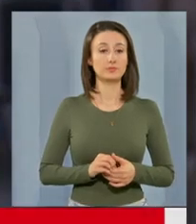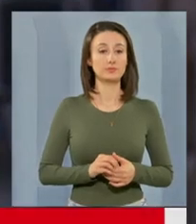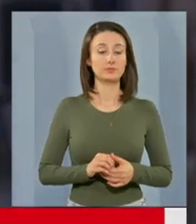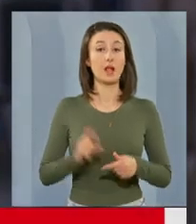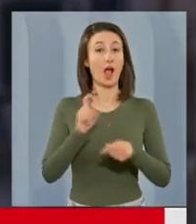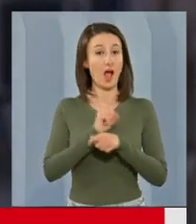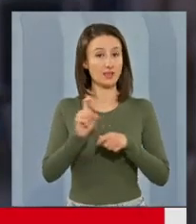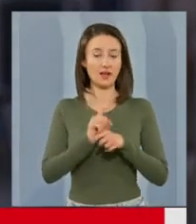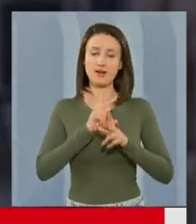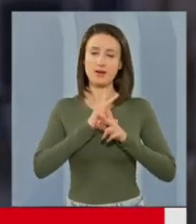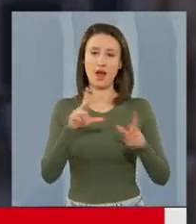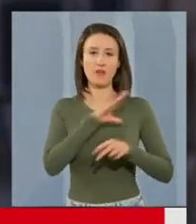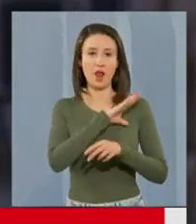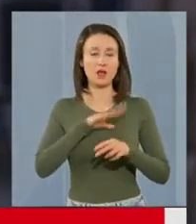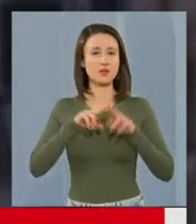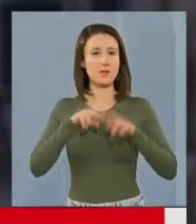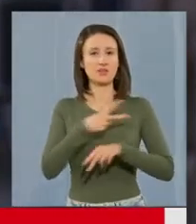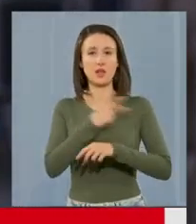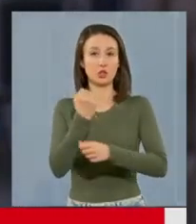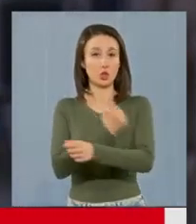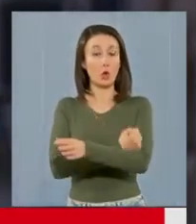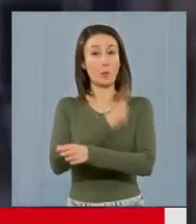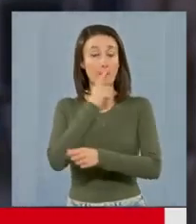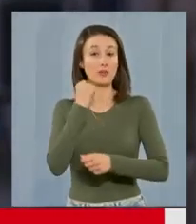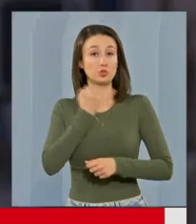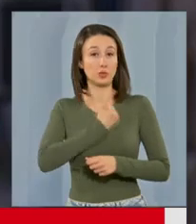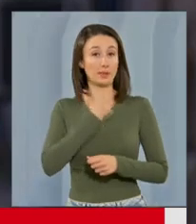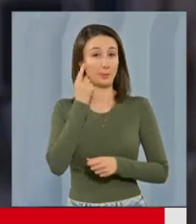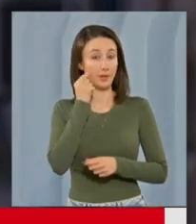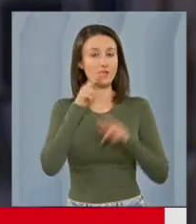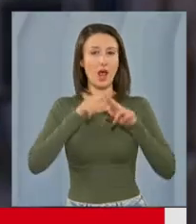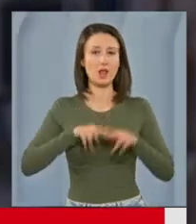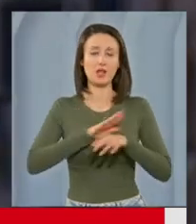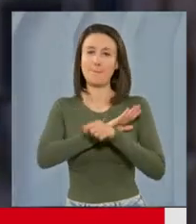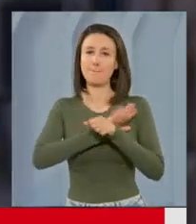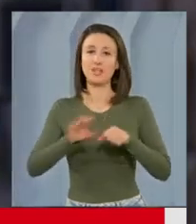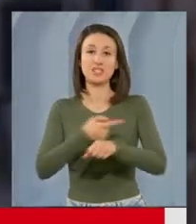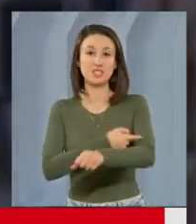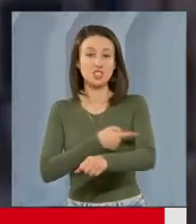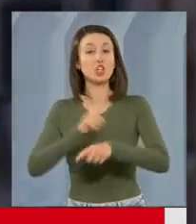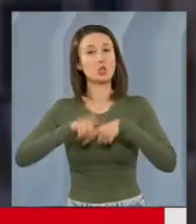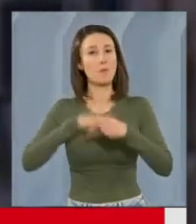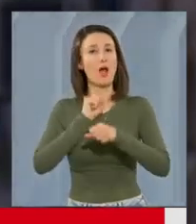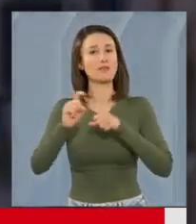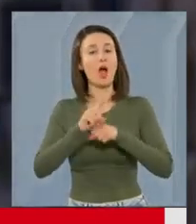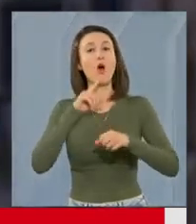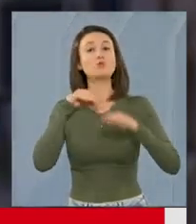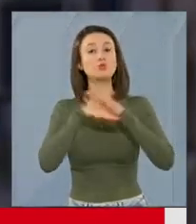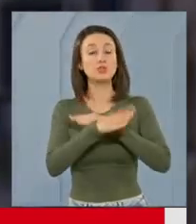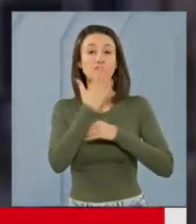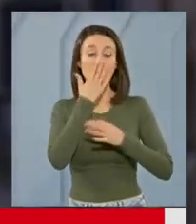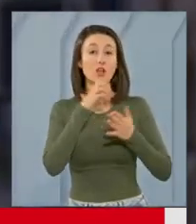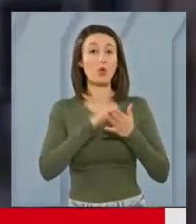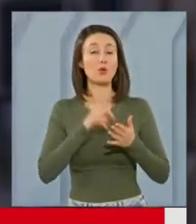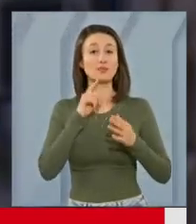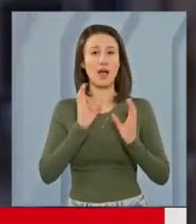atac sângeros în Galați rămas fără droguri un bărbat și a înjunghiat părinții și i a lăsat într o baltă de sânge după atac a fugit de la locul faptei